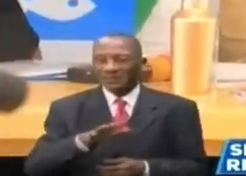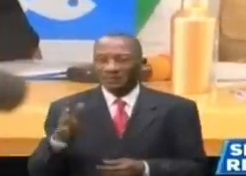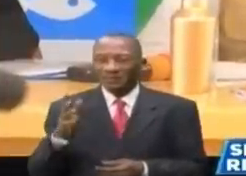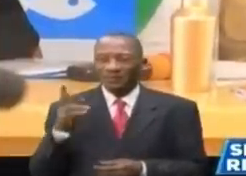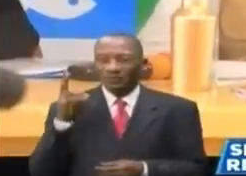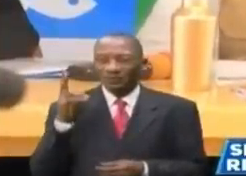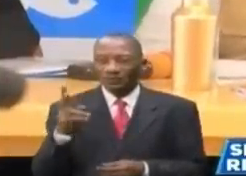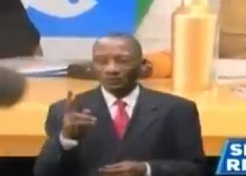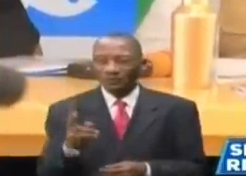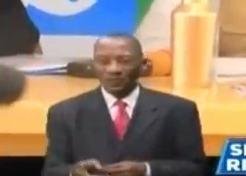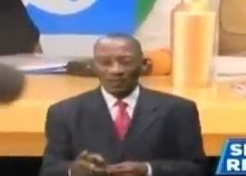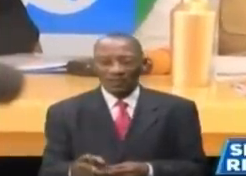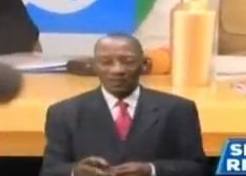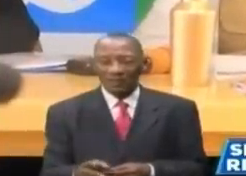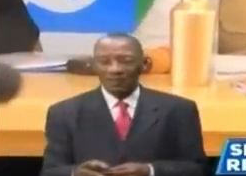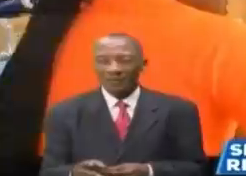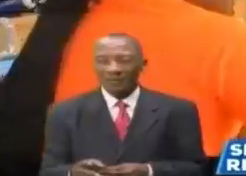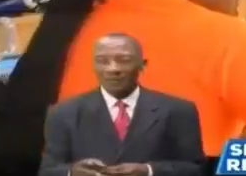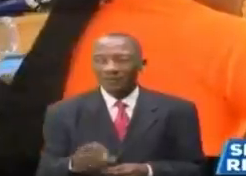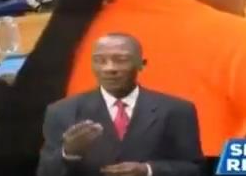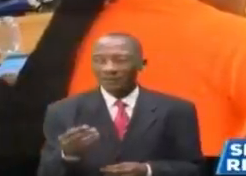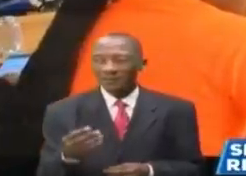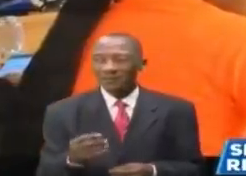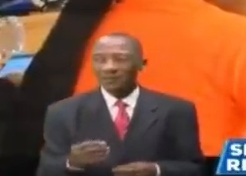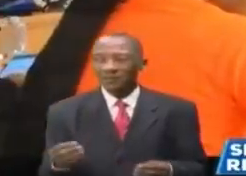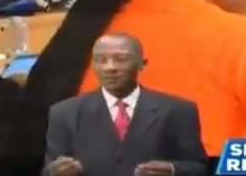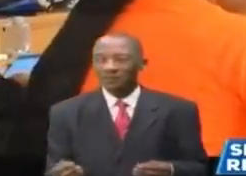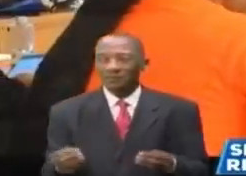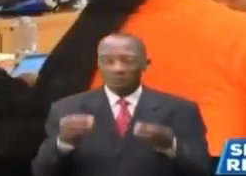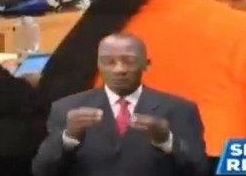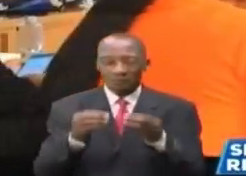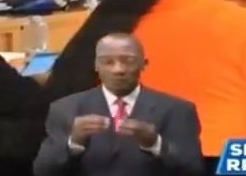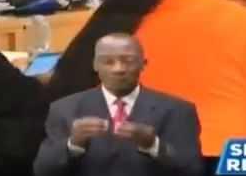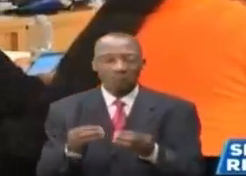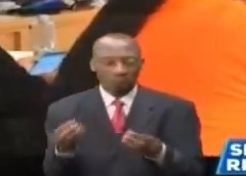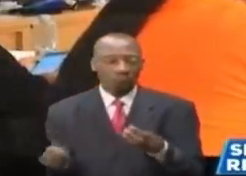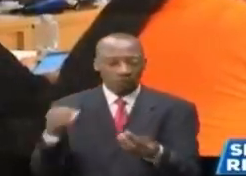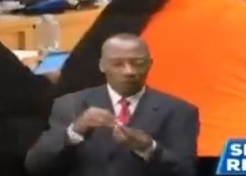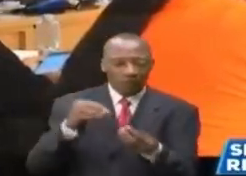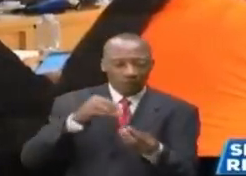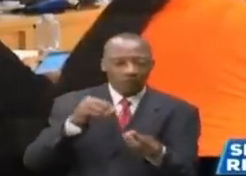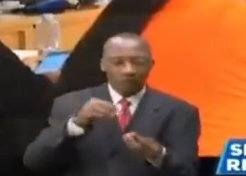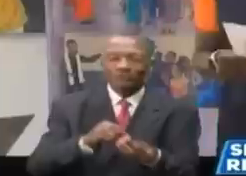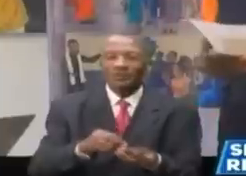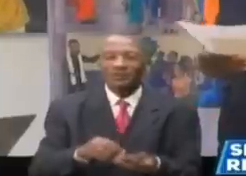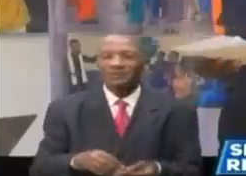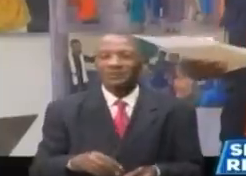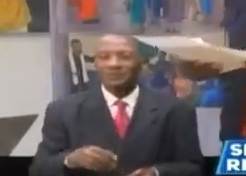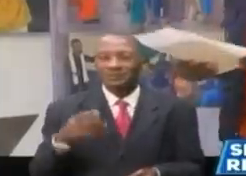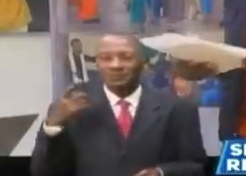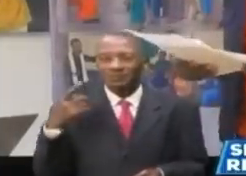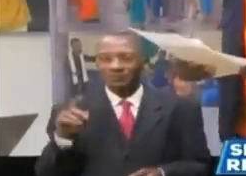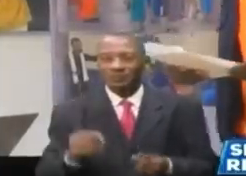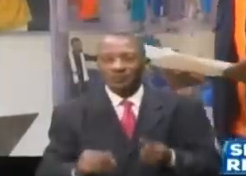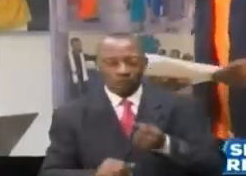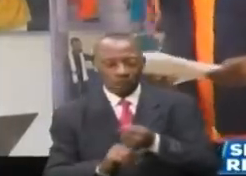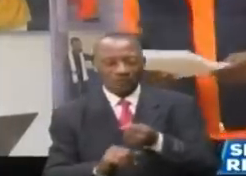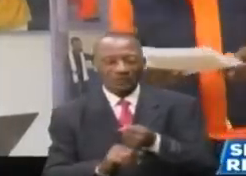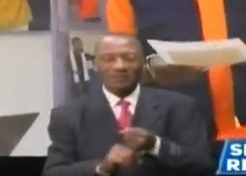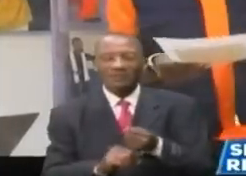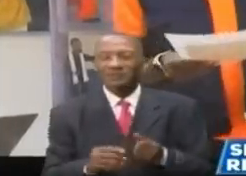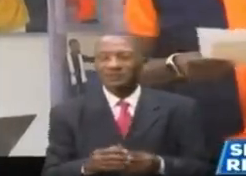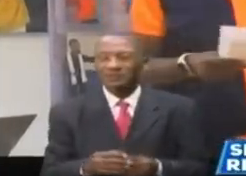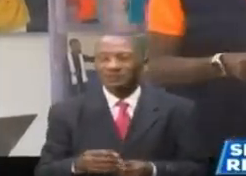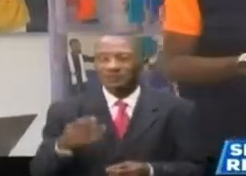par les professionnels qualifiés. L'UNFPA a par ailleurs intensifié ses interventions humanitaires dans ces trois